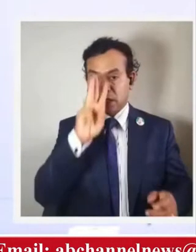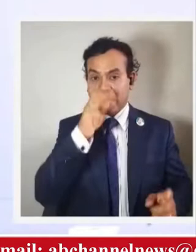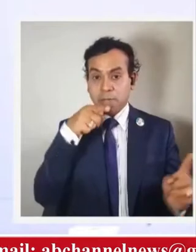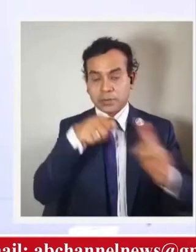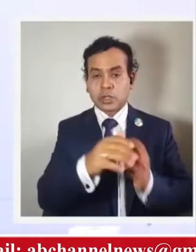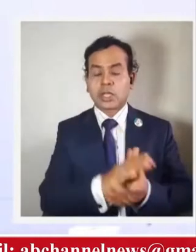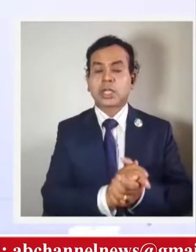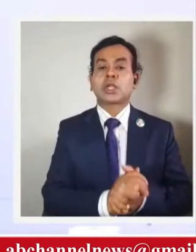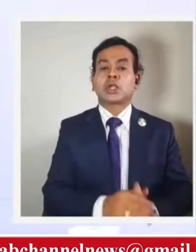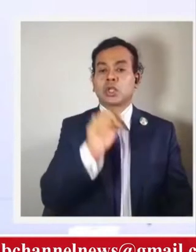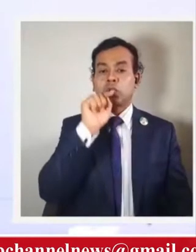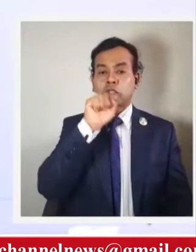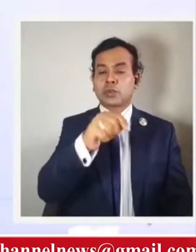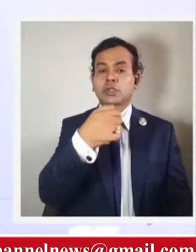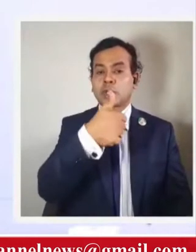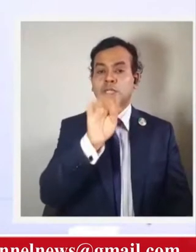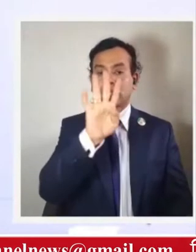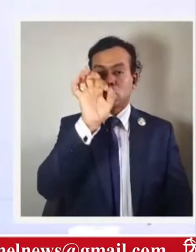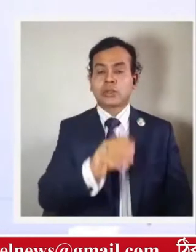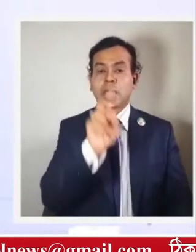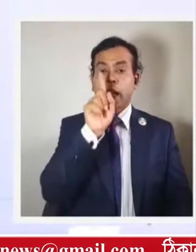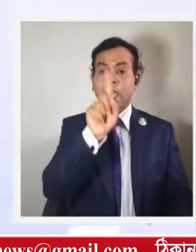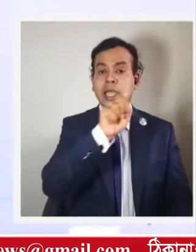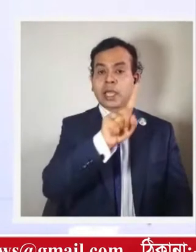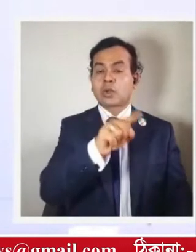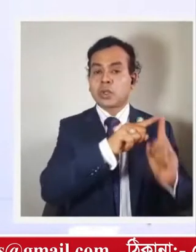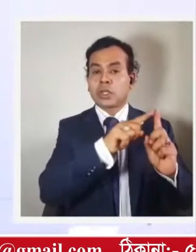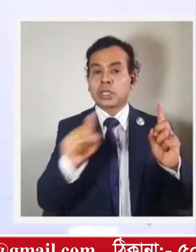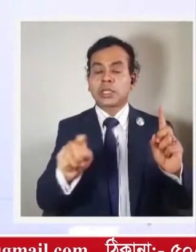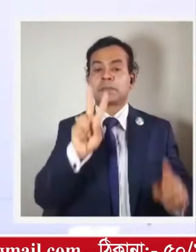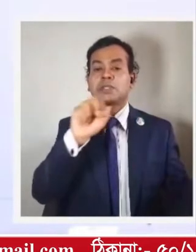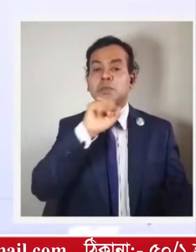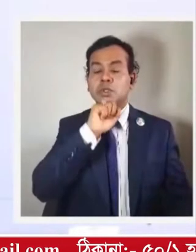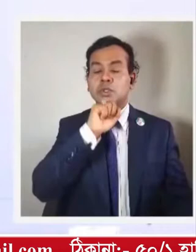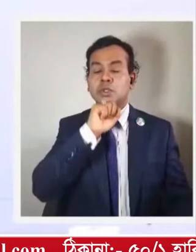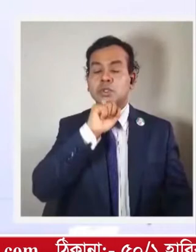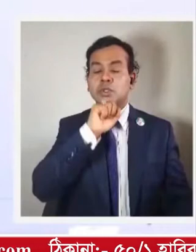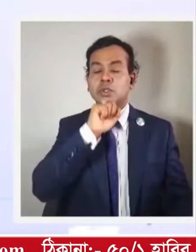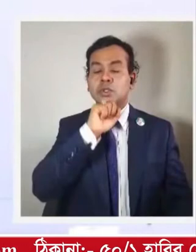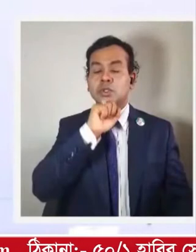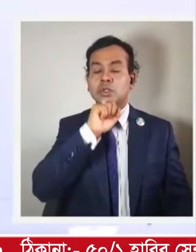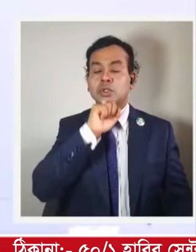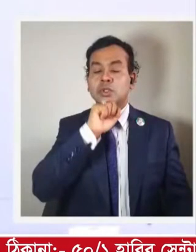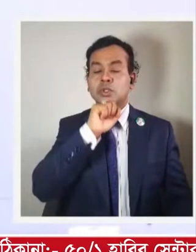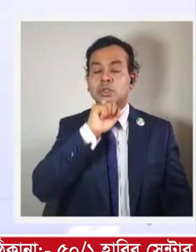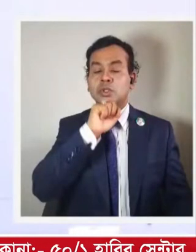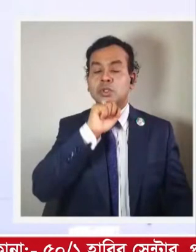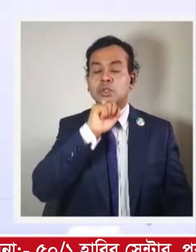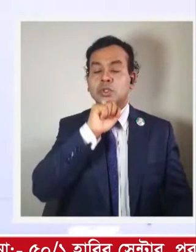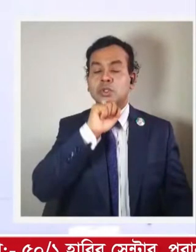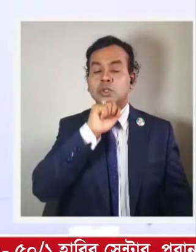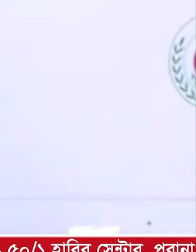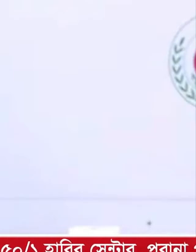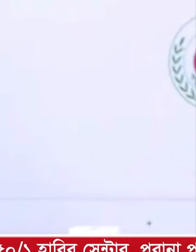গিয়েছেন 2,801 জন। দেশে করোনা ভাইরাস সংক্রমিত পরিস্থিতি নিয়ে স্বাস্থ্য অধিদপ্তরের